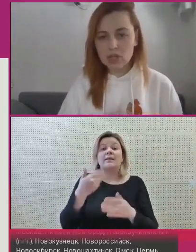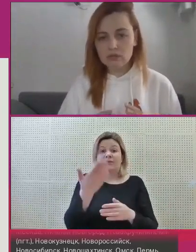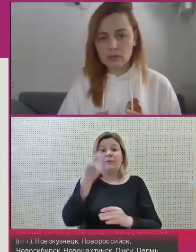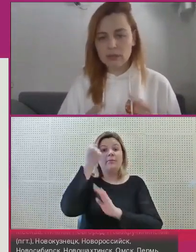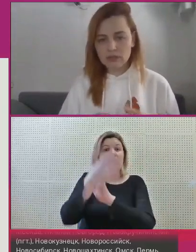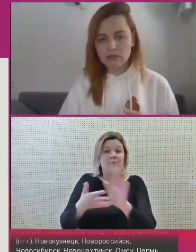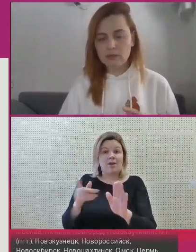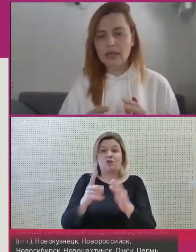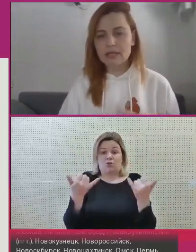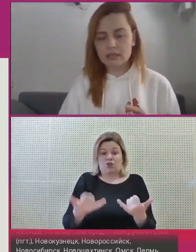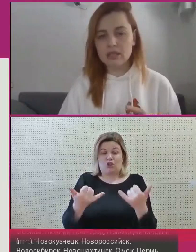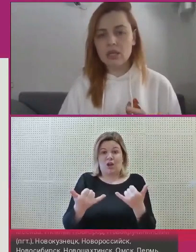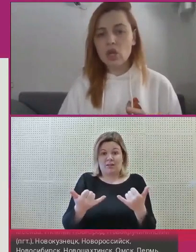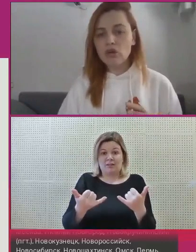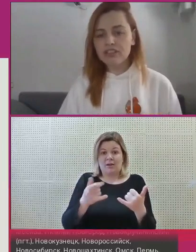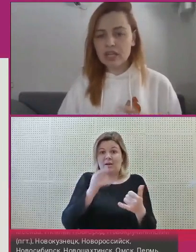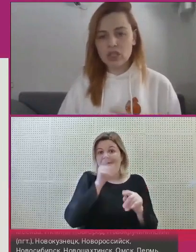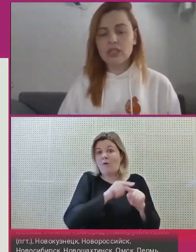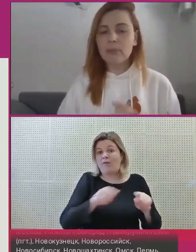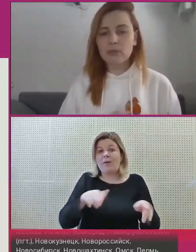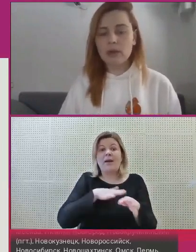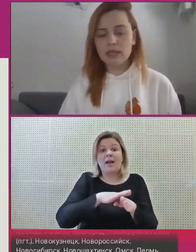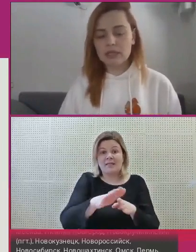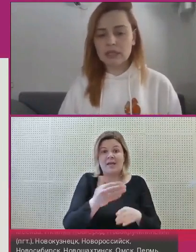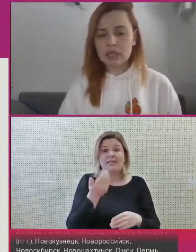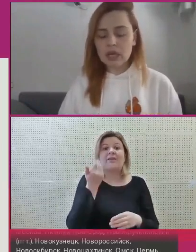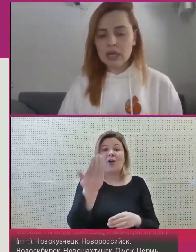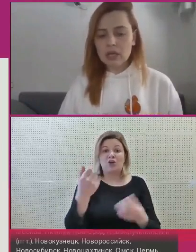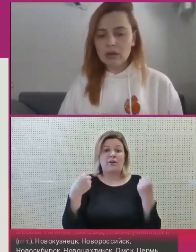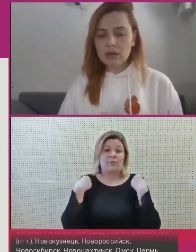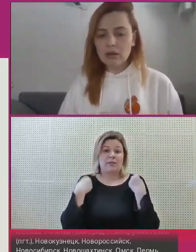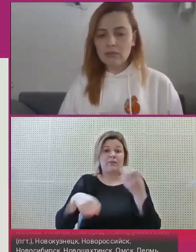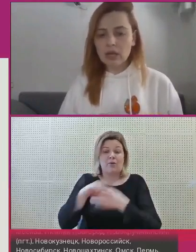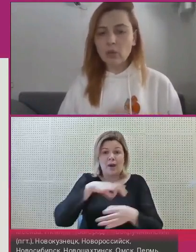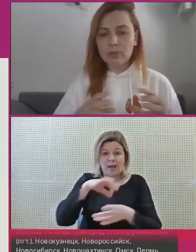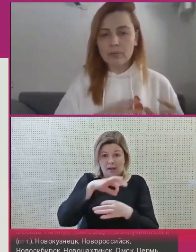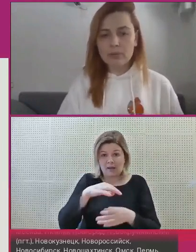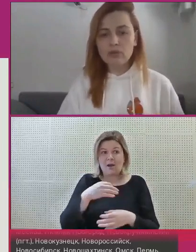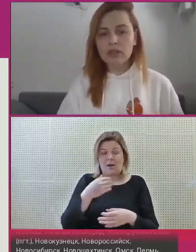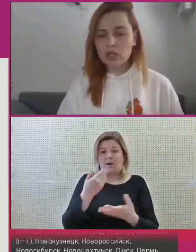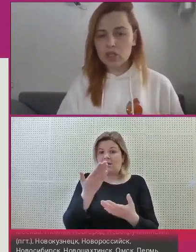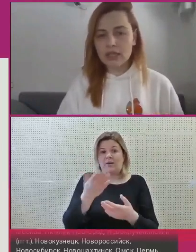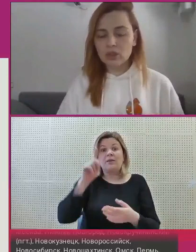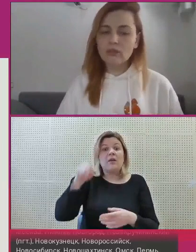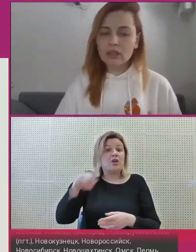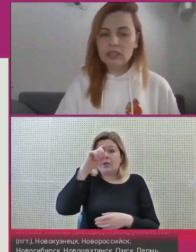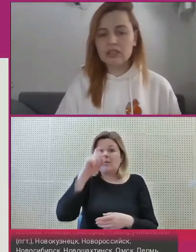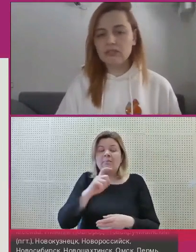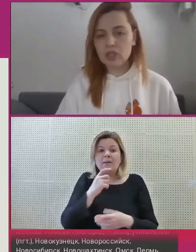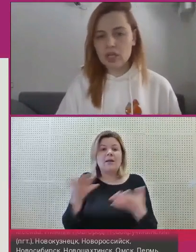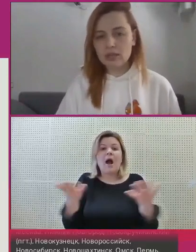реализации вашего спортивного проекта вы даже не понимаете, какую проблему вы решаете,